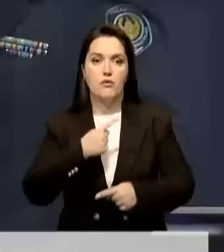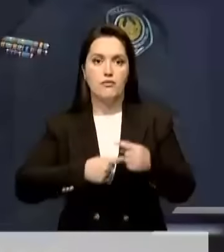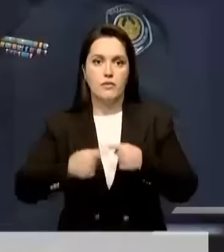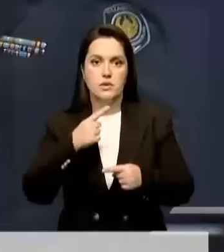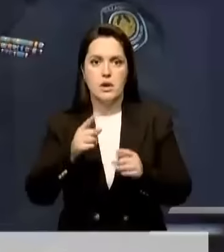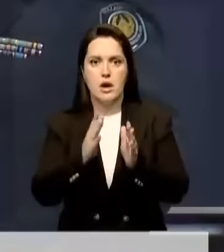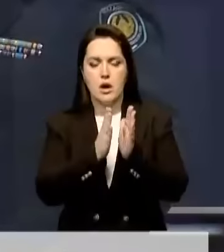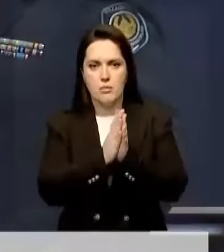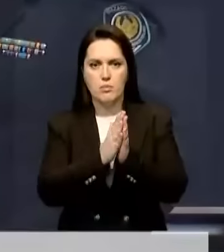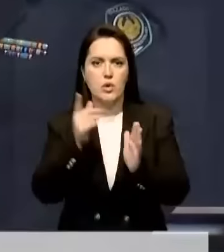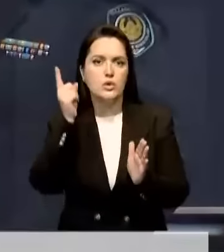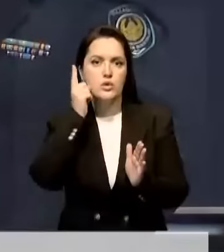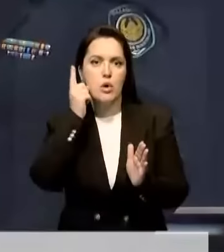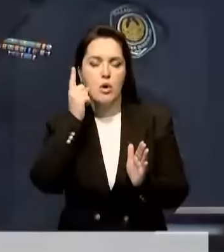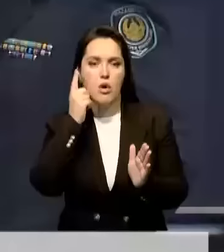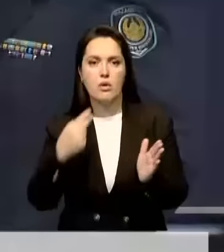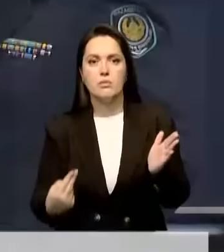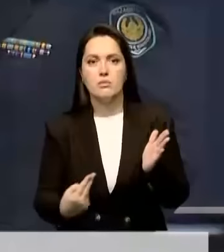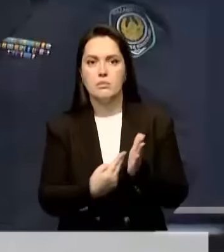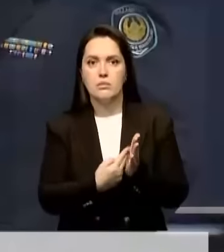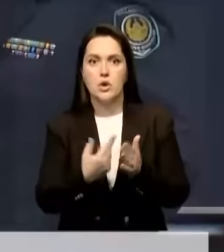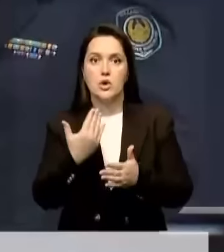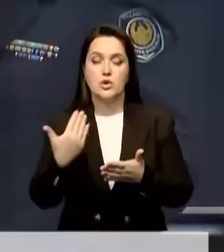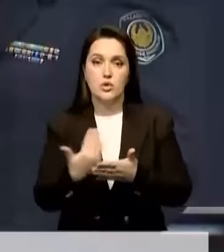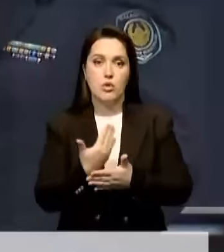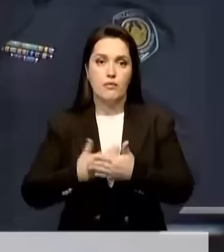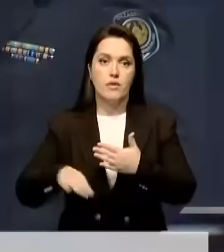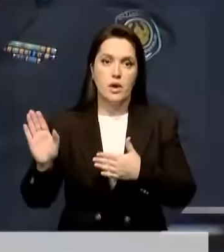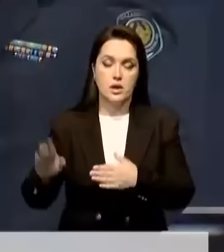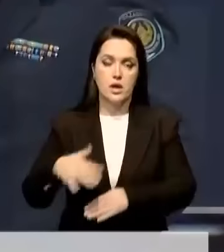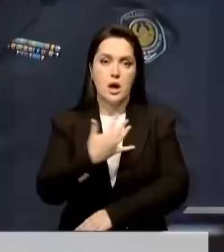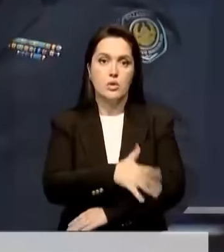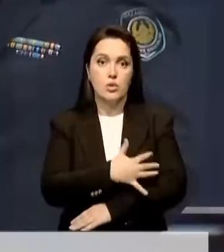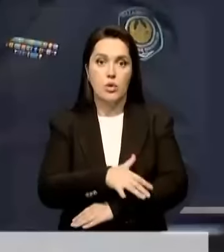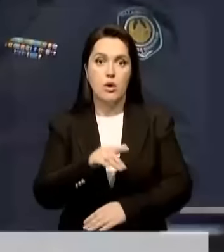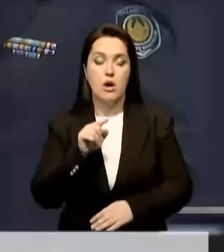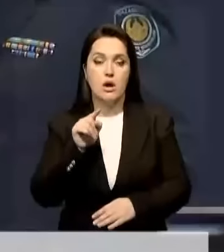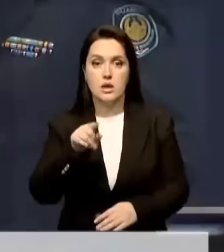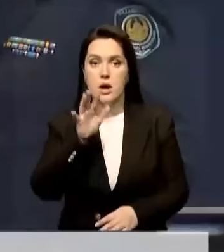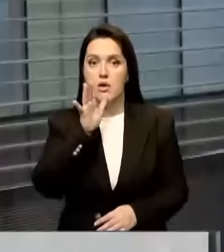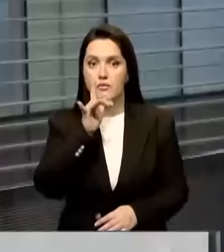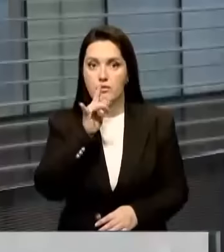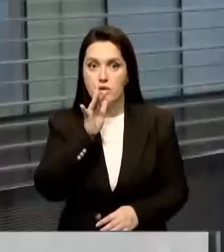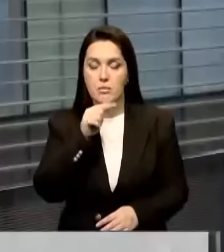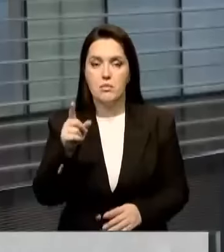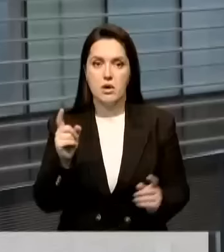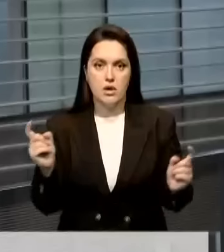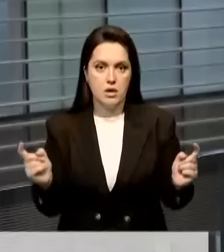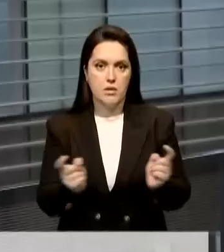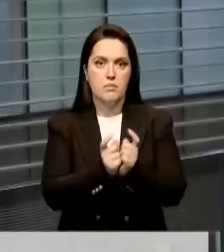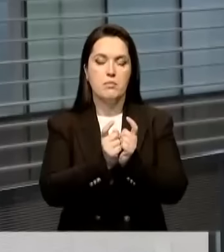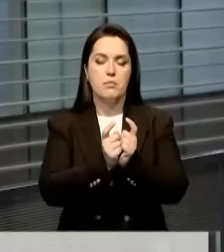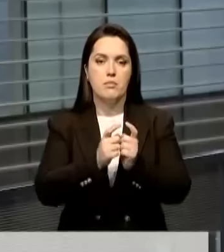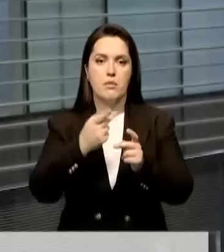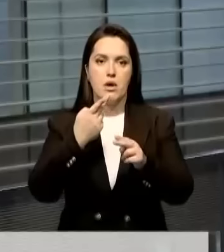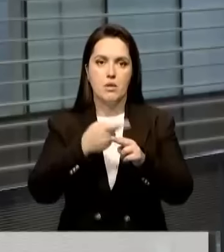и просит зарядить сотовый телефон и снова выходит на улицу. По версии следствия, именно в этот момент произошел конфликт между